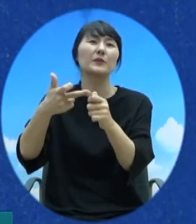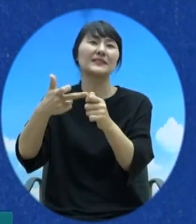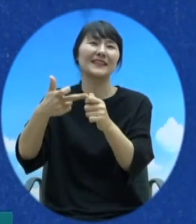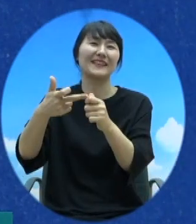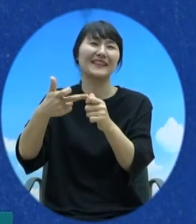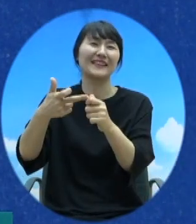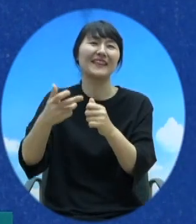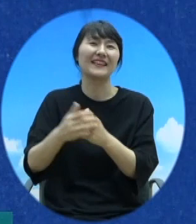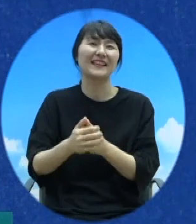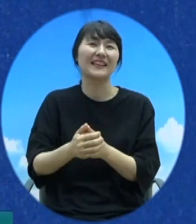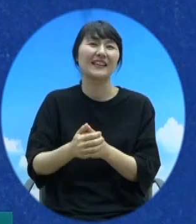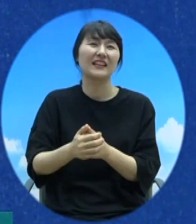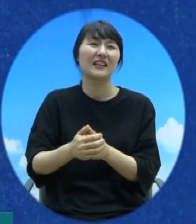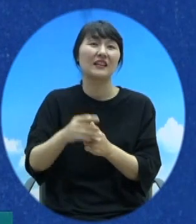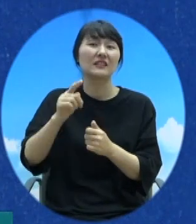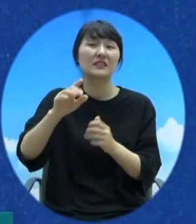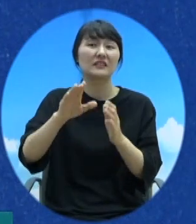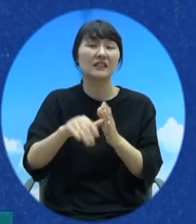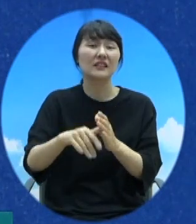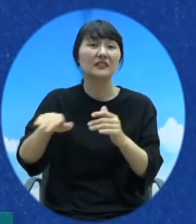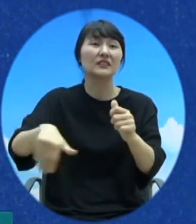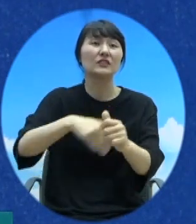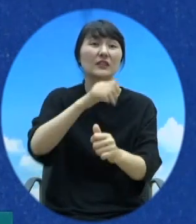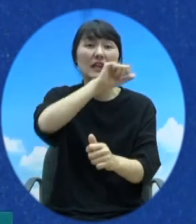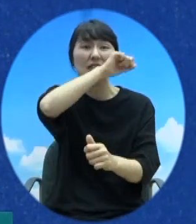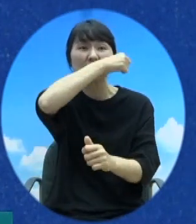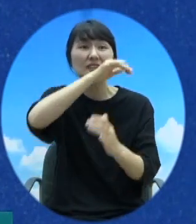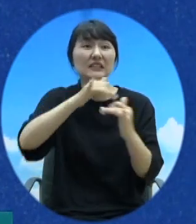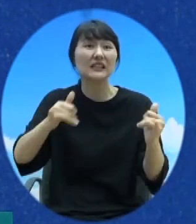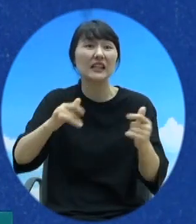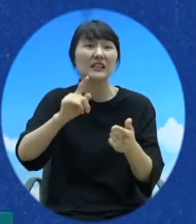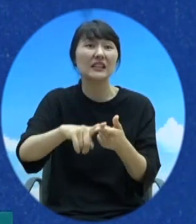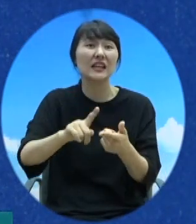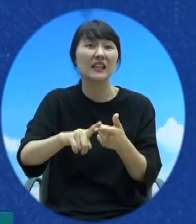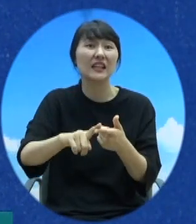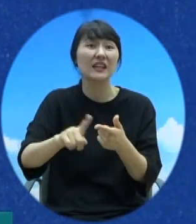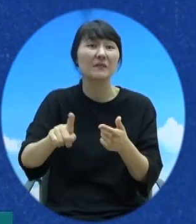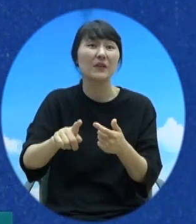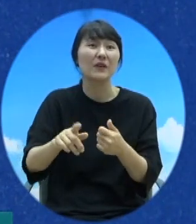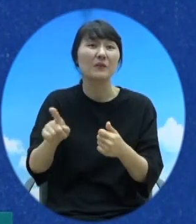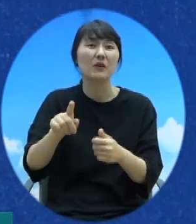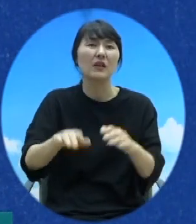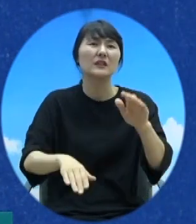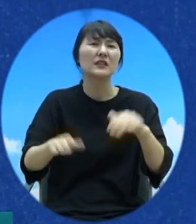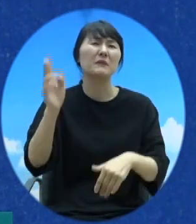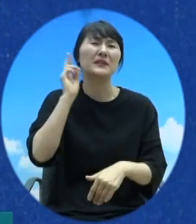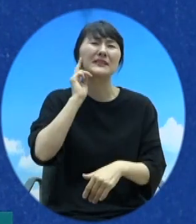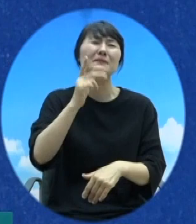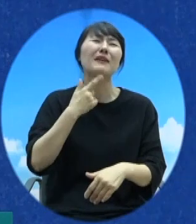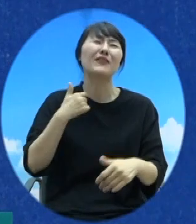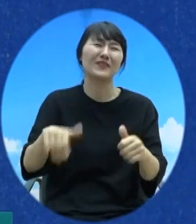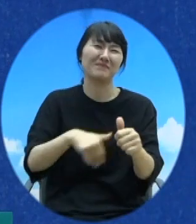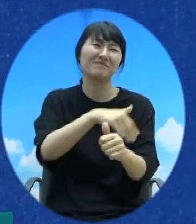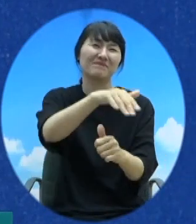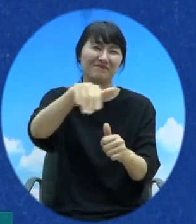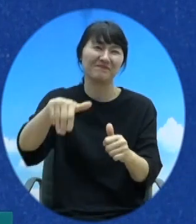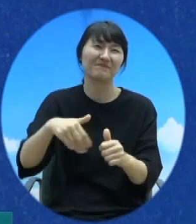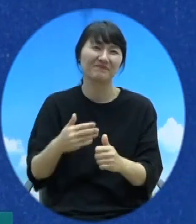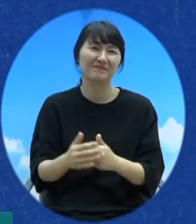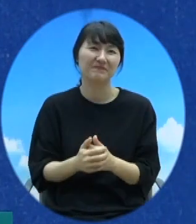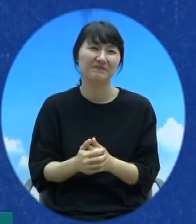1800년대 미국 사회의 흑인이라고 하는 것은 이루 말할 수 없는 차별 가운데 살아가야 합니다.